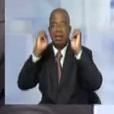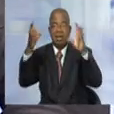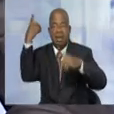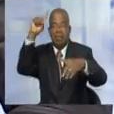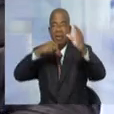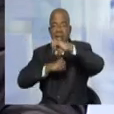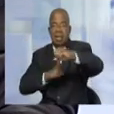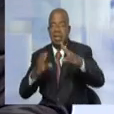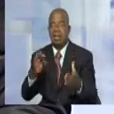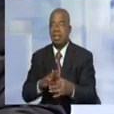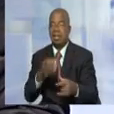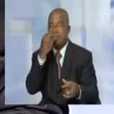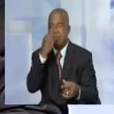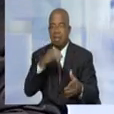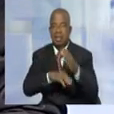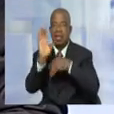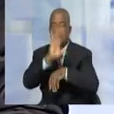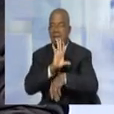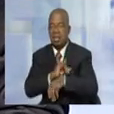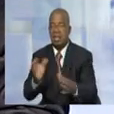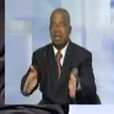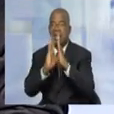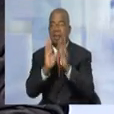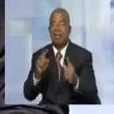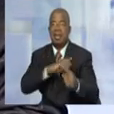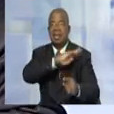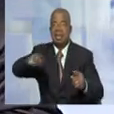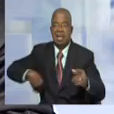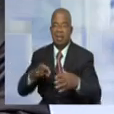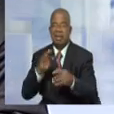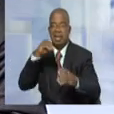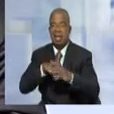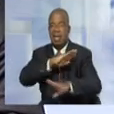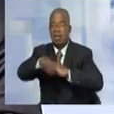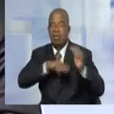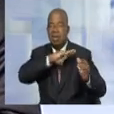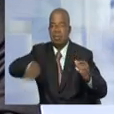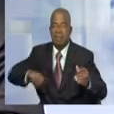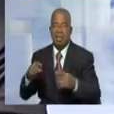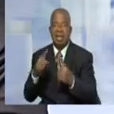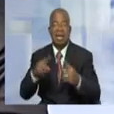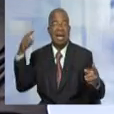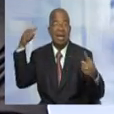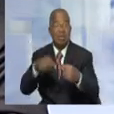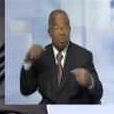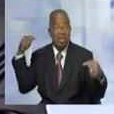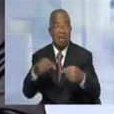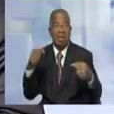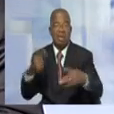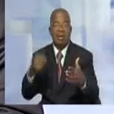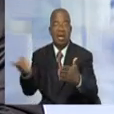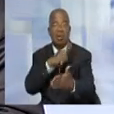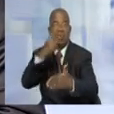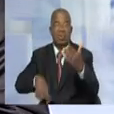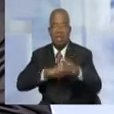sécurité alimentaire en Côte d'Ivoire. Elle invite ses membres dans toutes les communes à mener ce combat pour la sécurité alimentaire. Serge